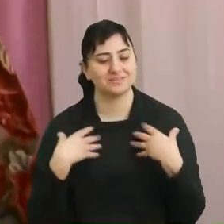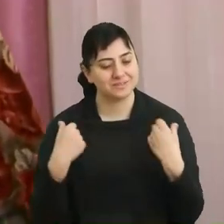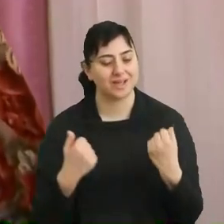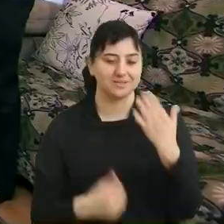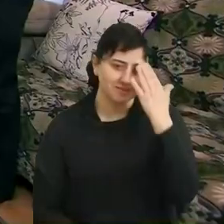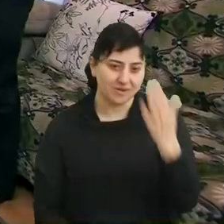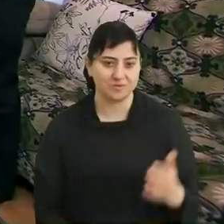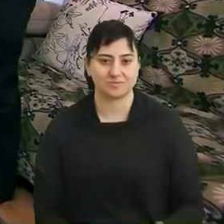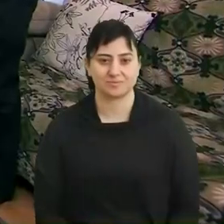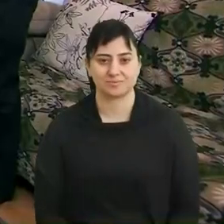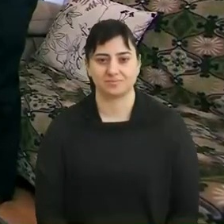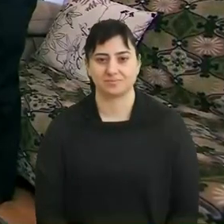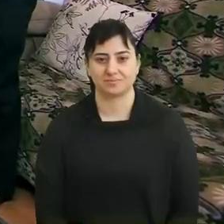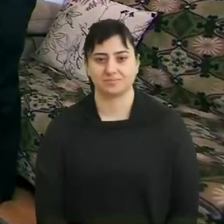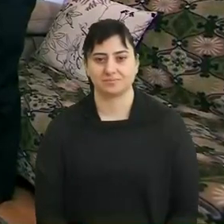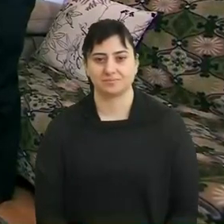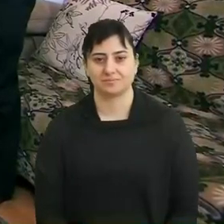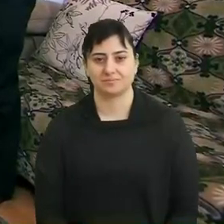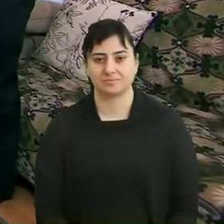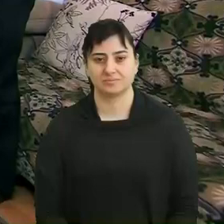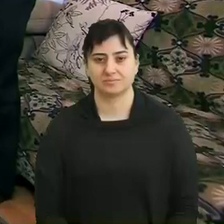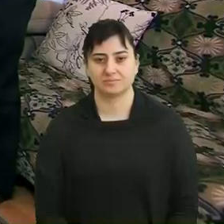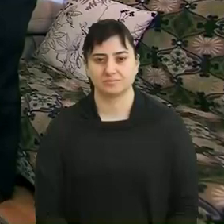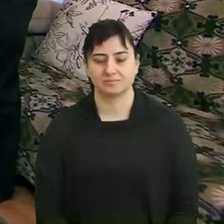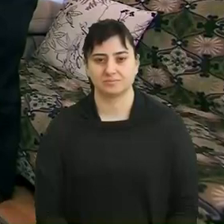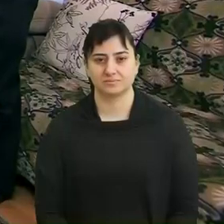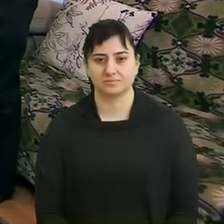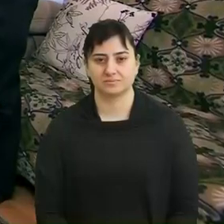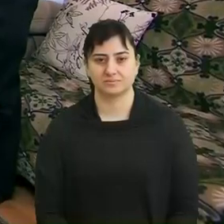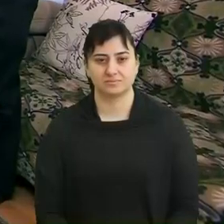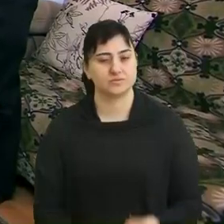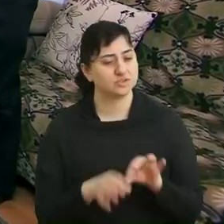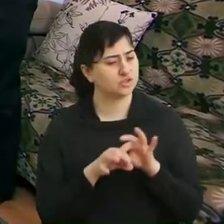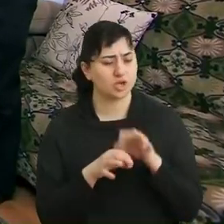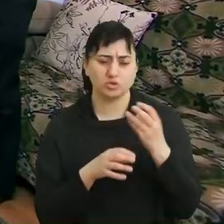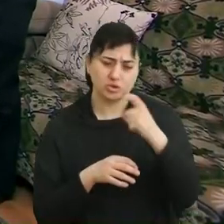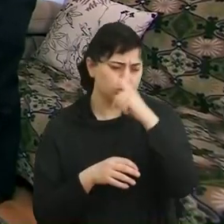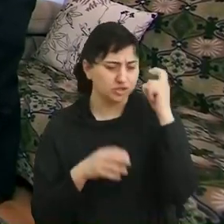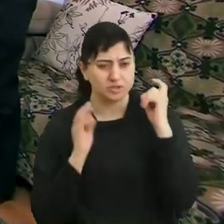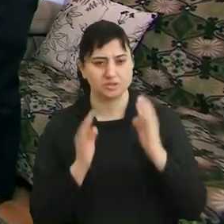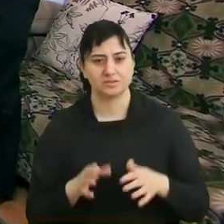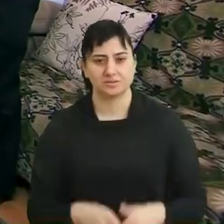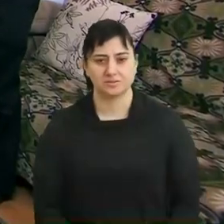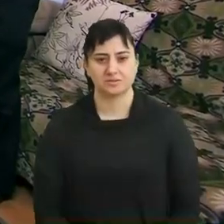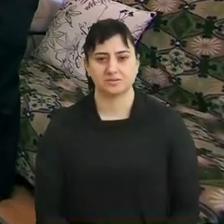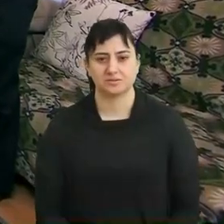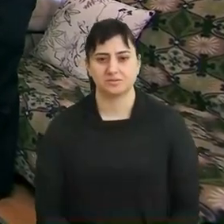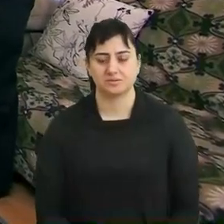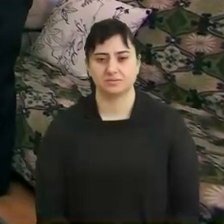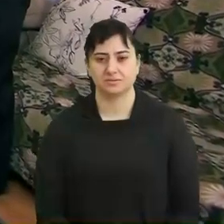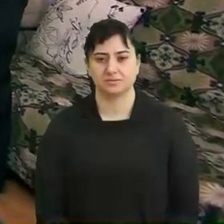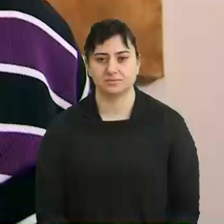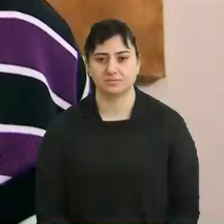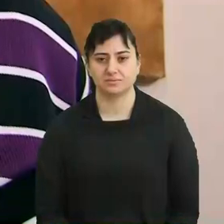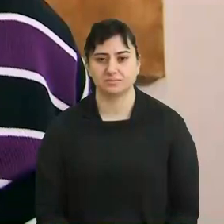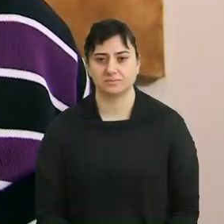Çay bardağını ağzına dikleyiverdi. Ağzı yanmış gibi sağa sola kıvranıyor. Çay çok sıcakmış enişte. Boş bardakla